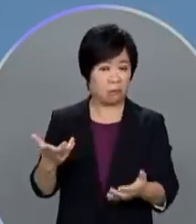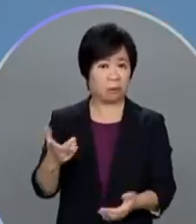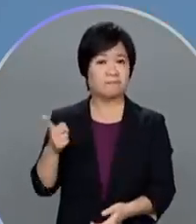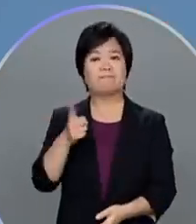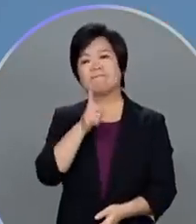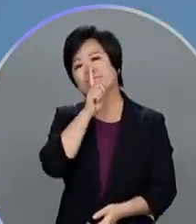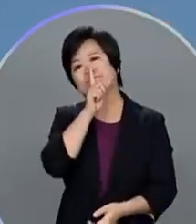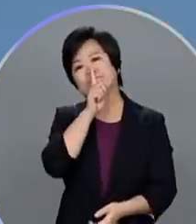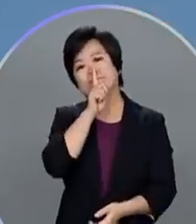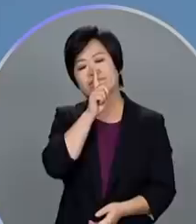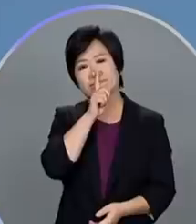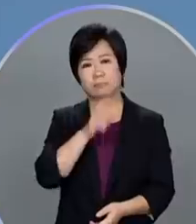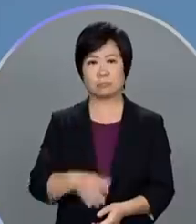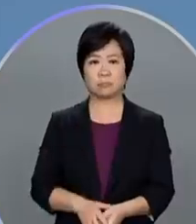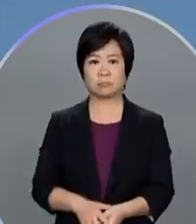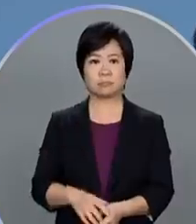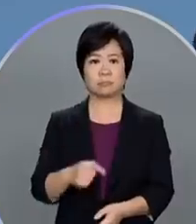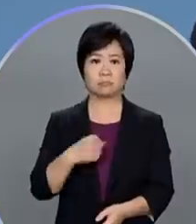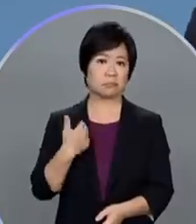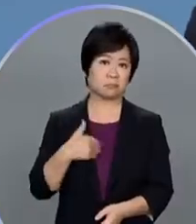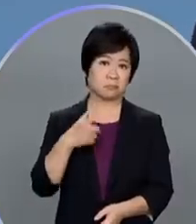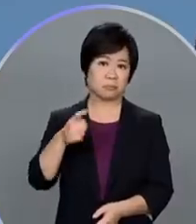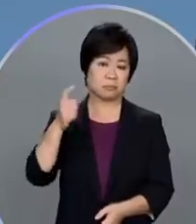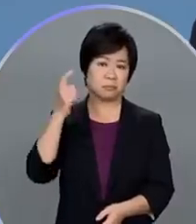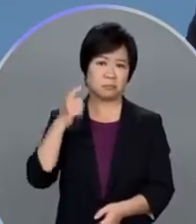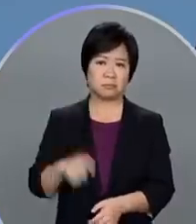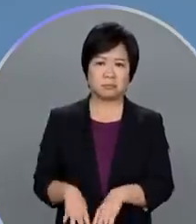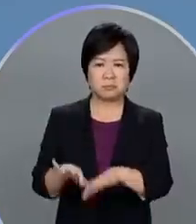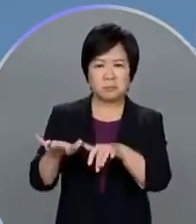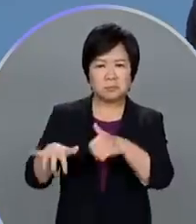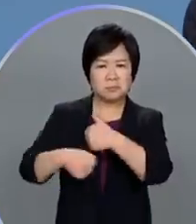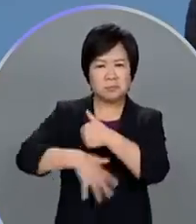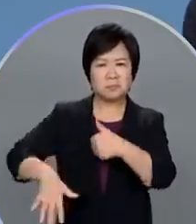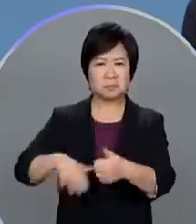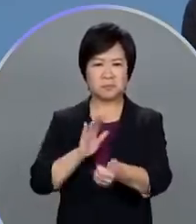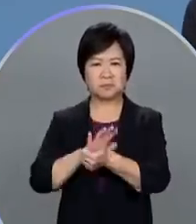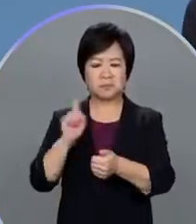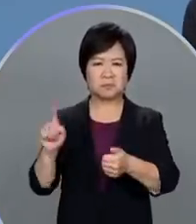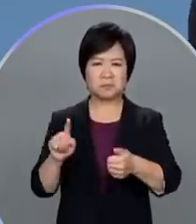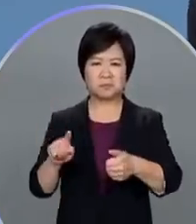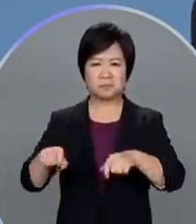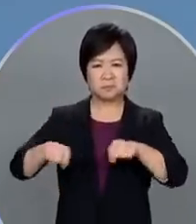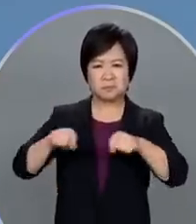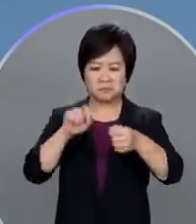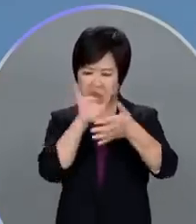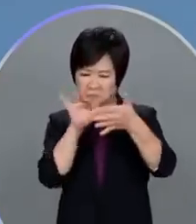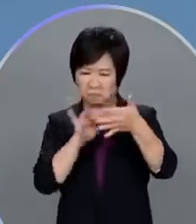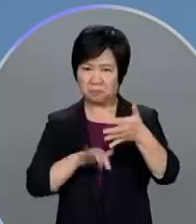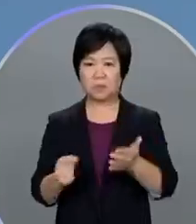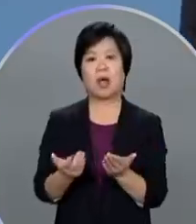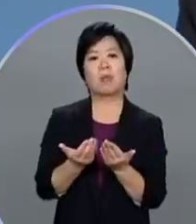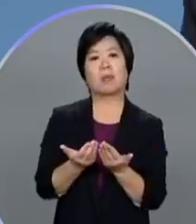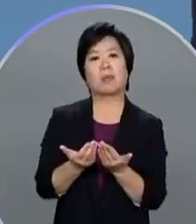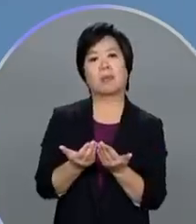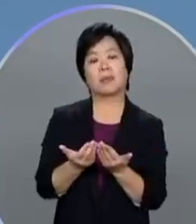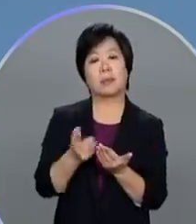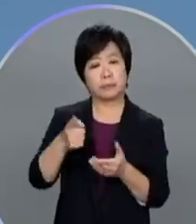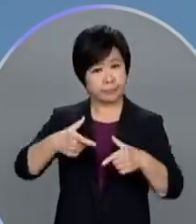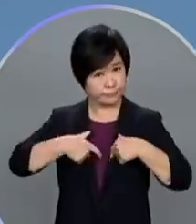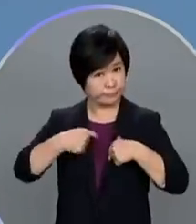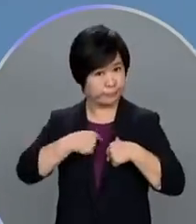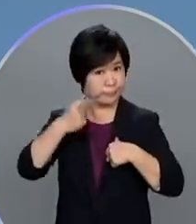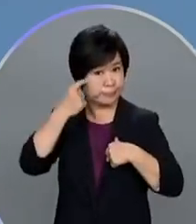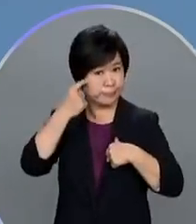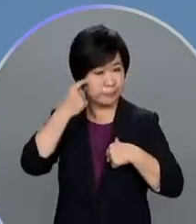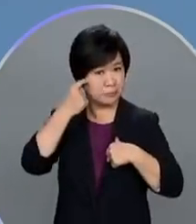说，我都不知道你的小编跟幕僚帮你写那些稿子，让你在这里读稿的时候，你的内心到